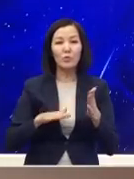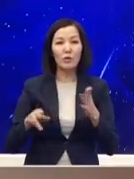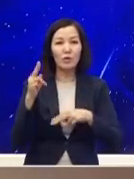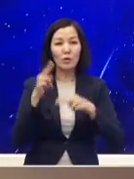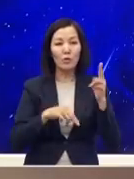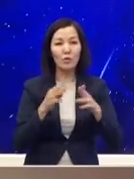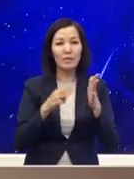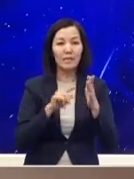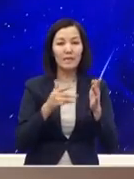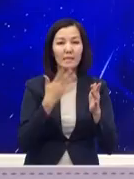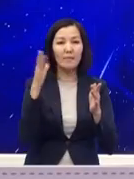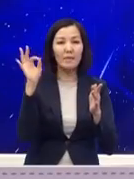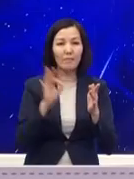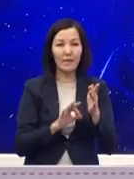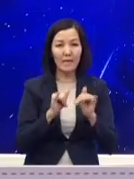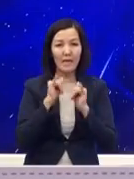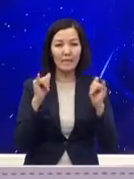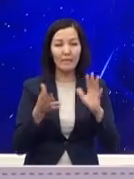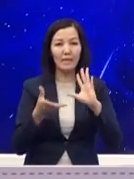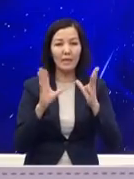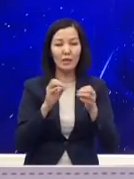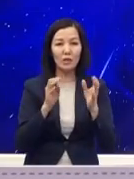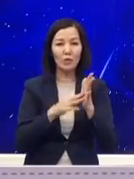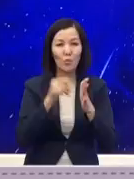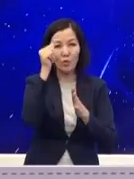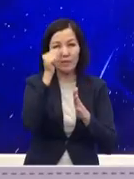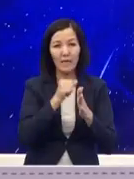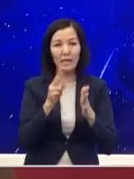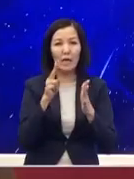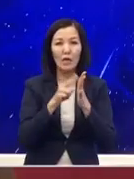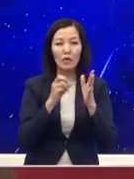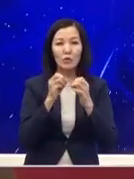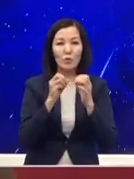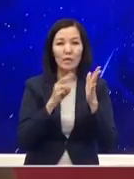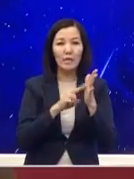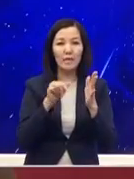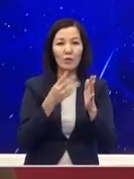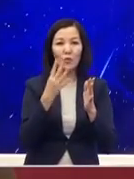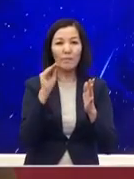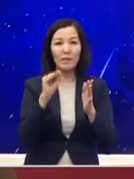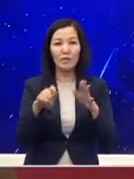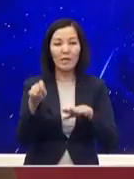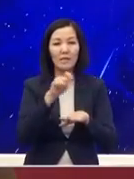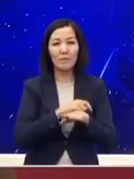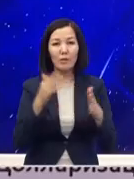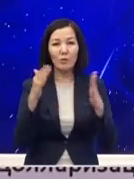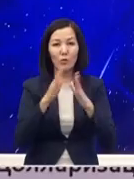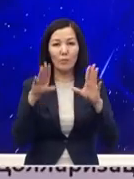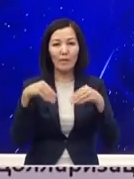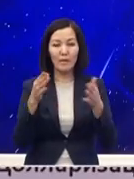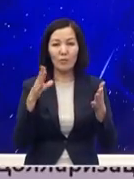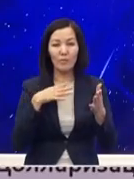өлкесінде құрылыс көлемі 8.5% артыпты. Нәтижесінде 9 айда 712.4 мың шаршы метр